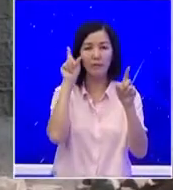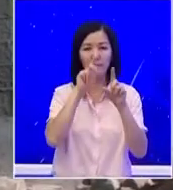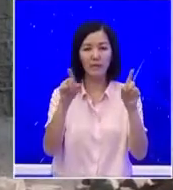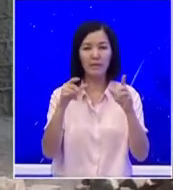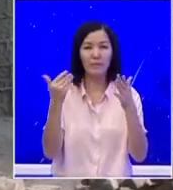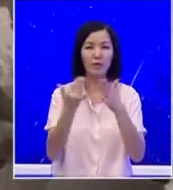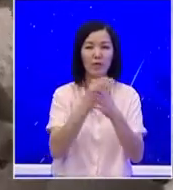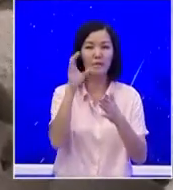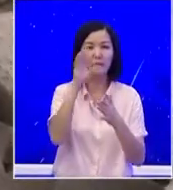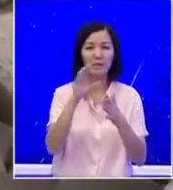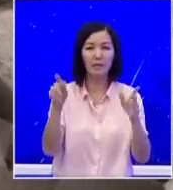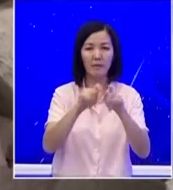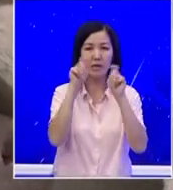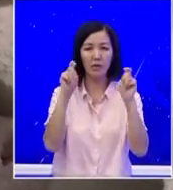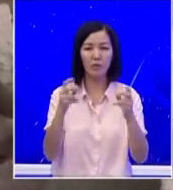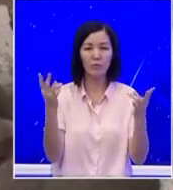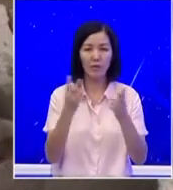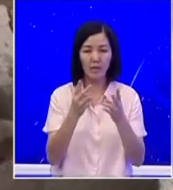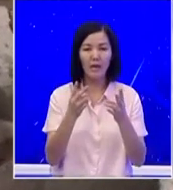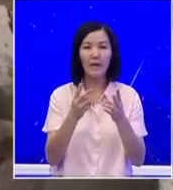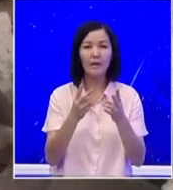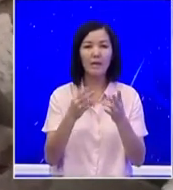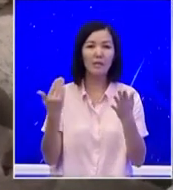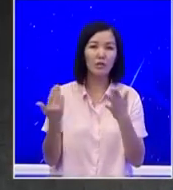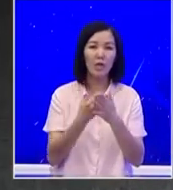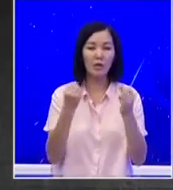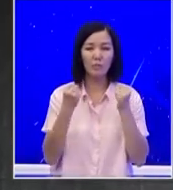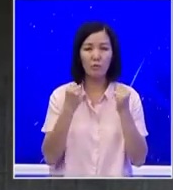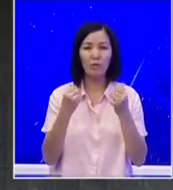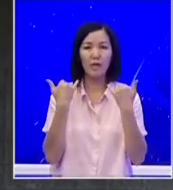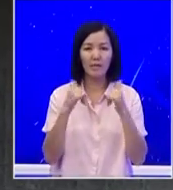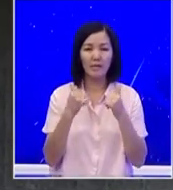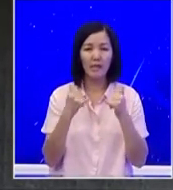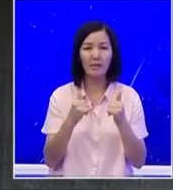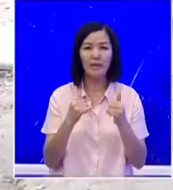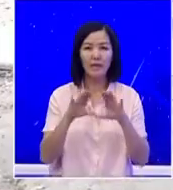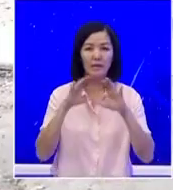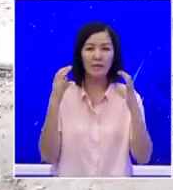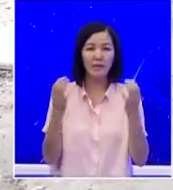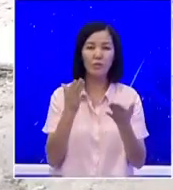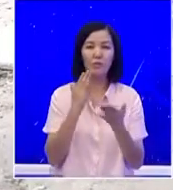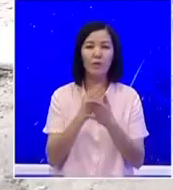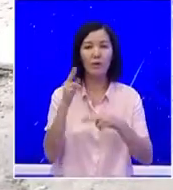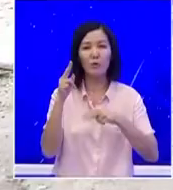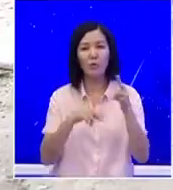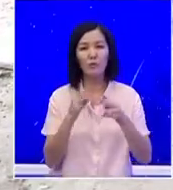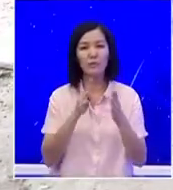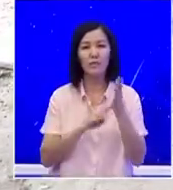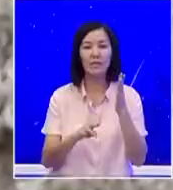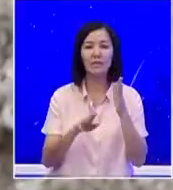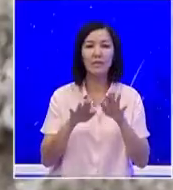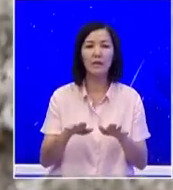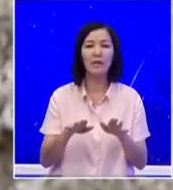оқу жылында қолданысқа берілмек. Заманауи спорт зал, асхана, жеке стадион қарастырылған. Құрылысына 80